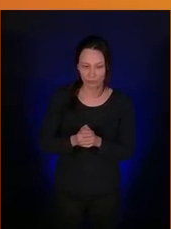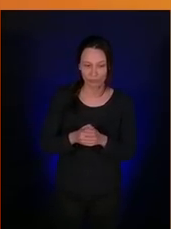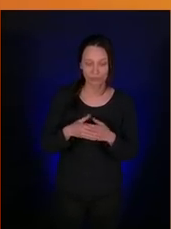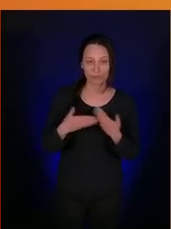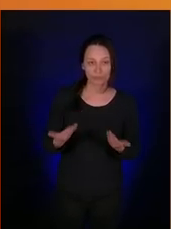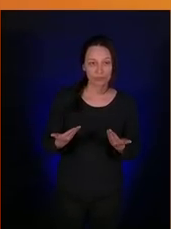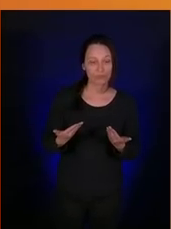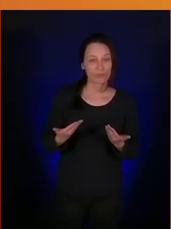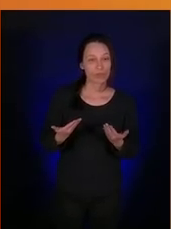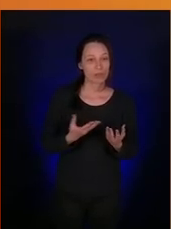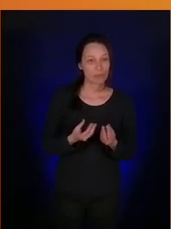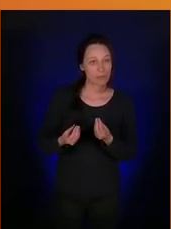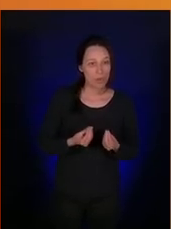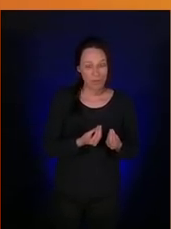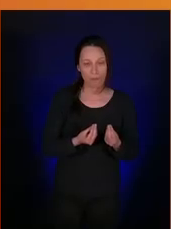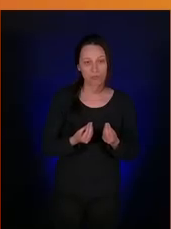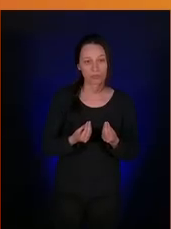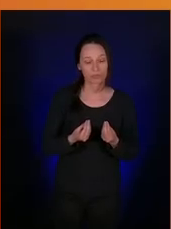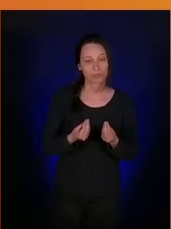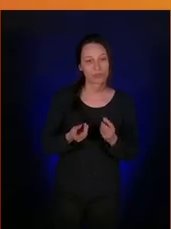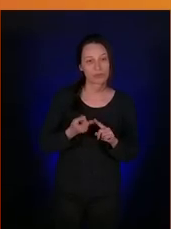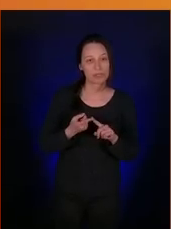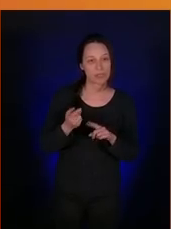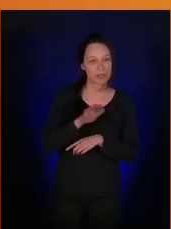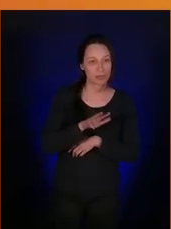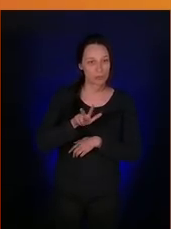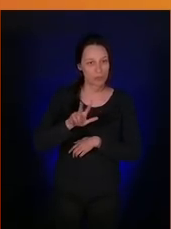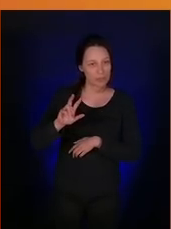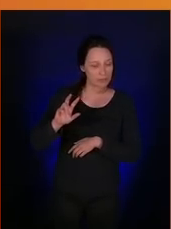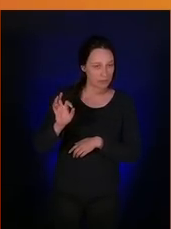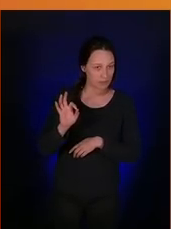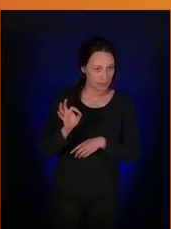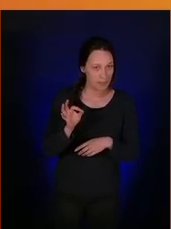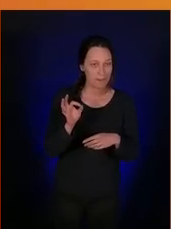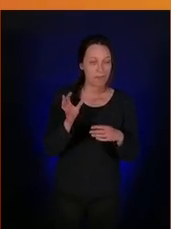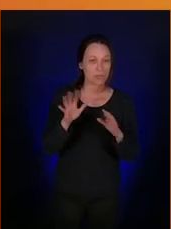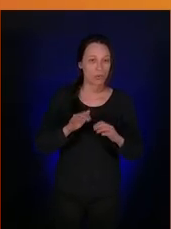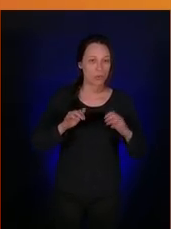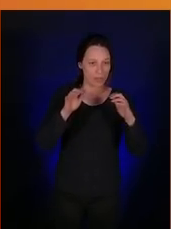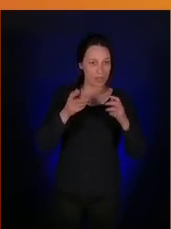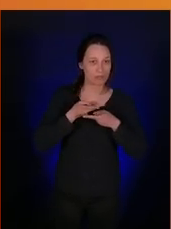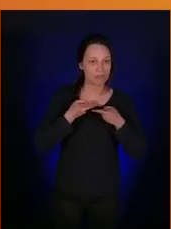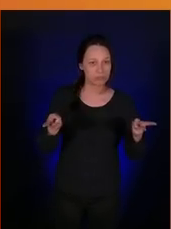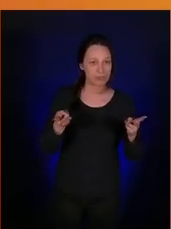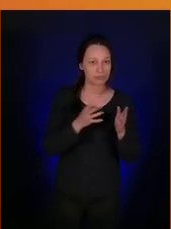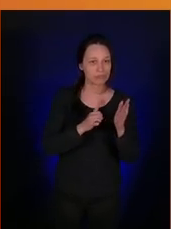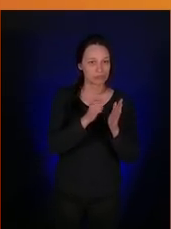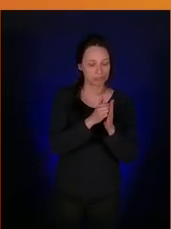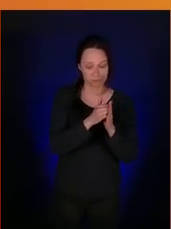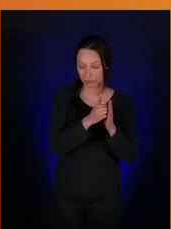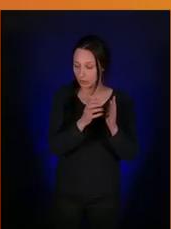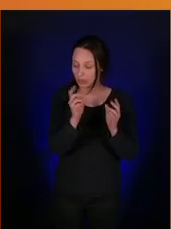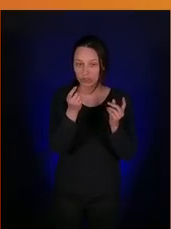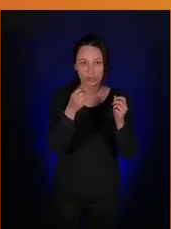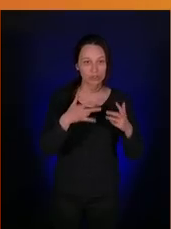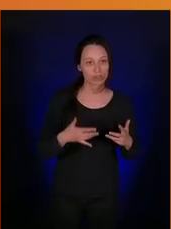congrès, a publié le rapport financier qui sera soumis au vote de ce congrès. Vous avez donc pu prendre connaissance et ainsi avoir les